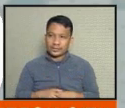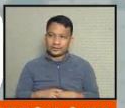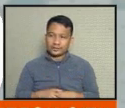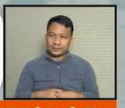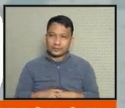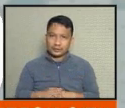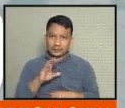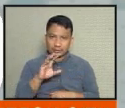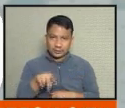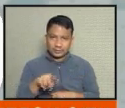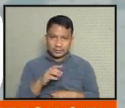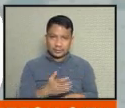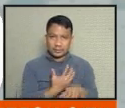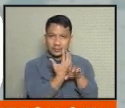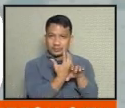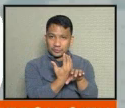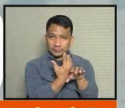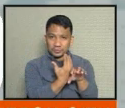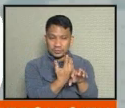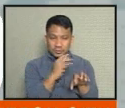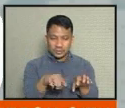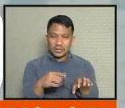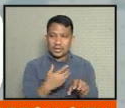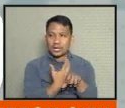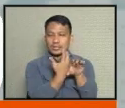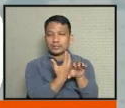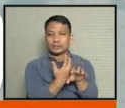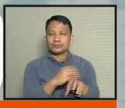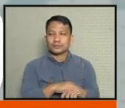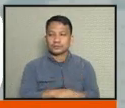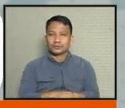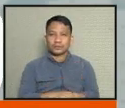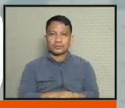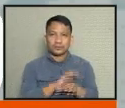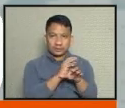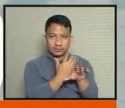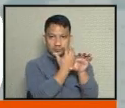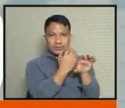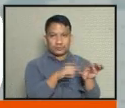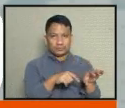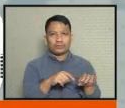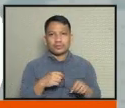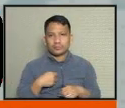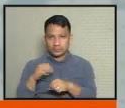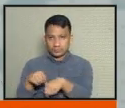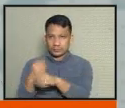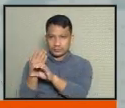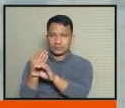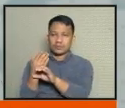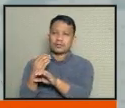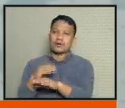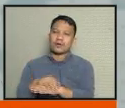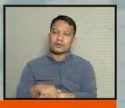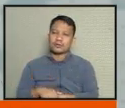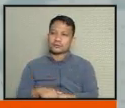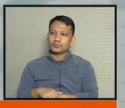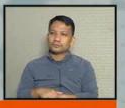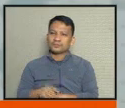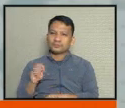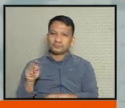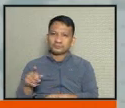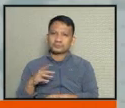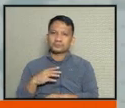yung cellphone na nakikita mo yung kausap. Ah, video call? Video call po. FaceTime, gano'n? Oo.